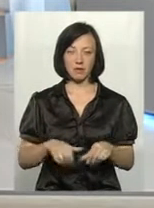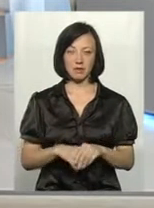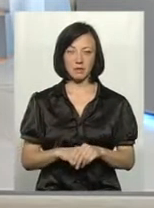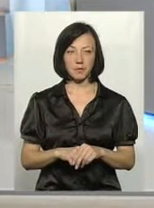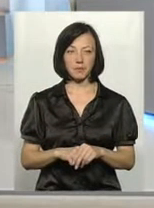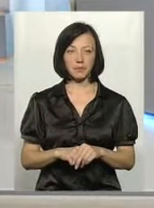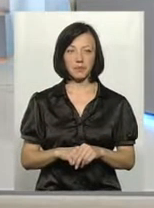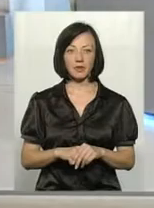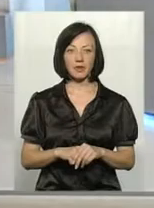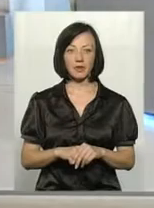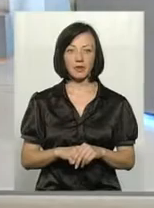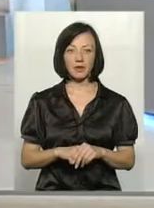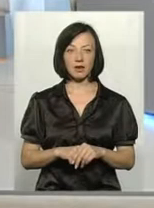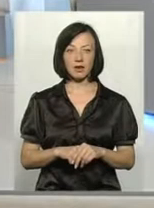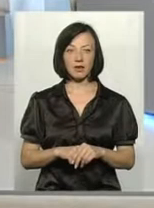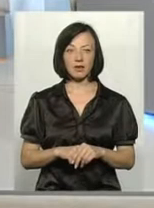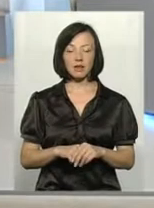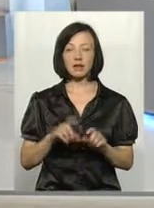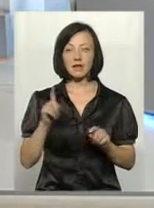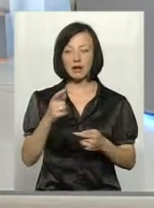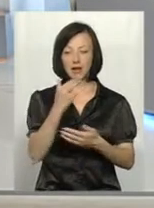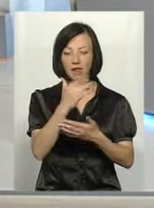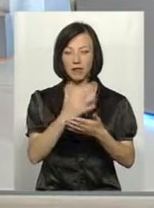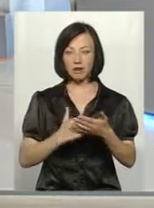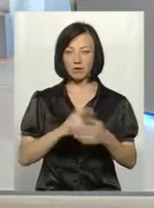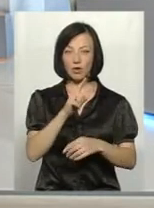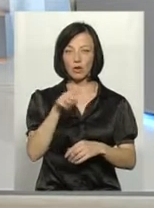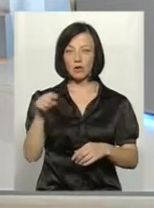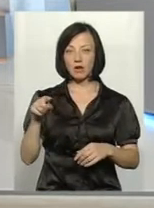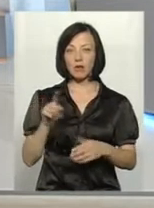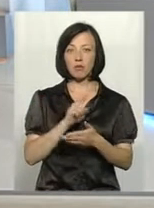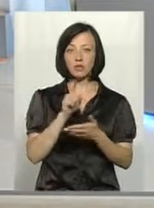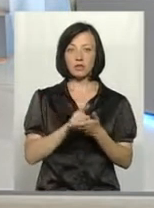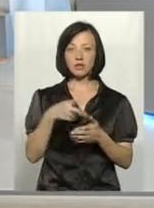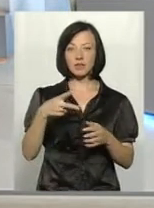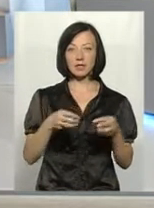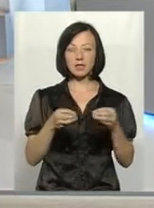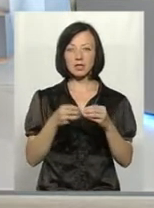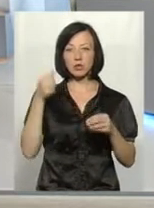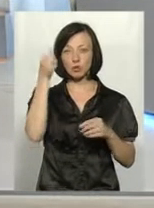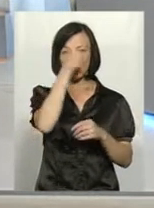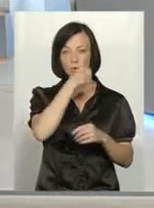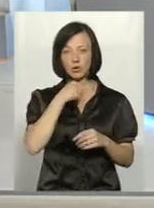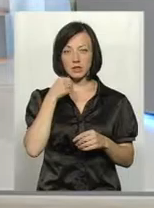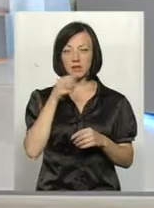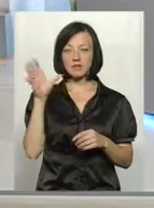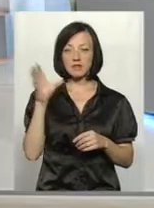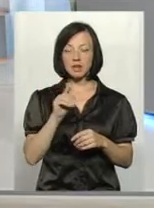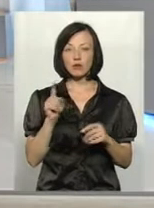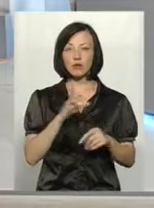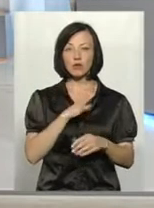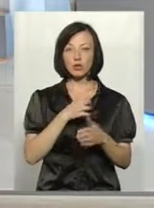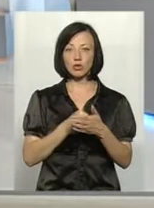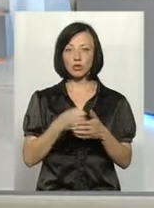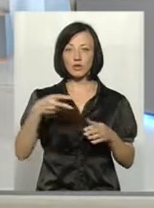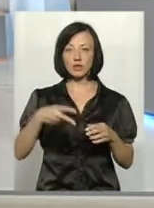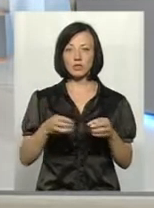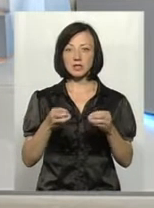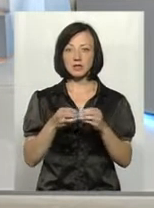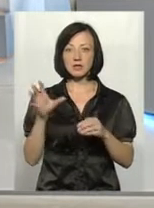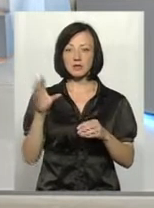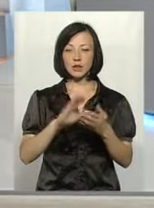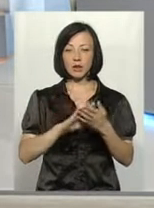І вона сформована на основі тих кадастрових номерів, які от стали обов'язкові в 2010 році. Все, що було до 2010 року, всі